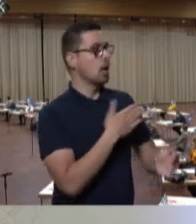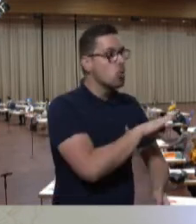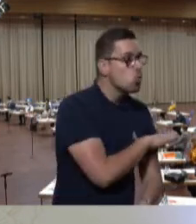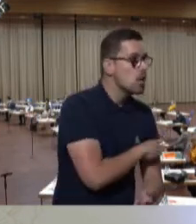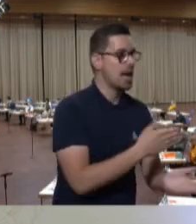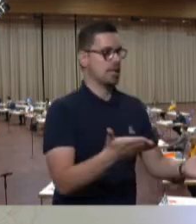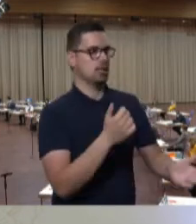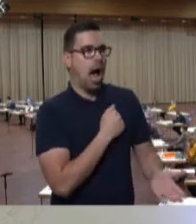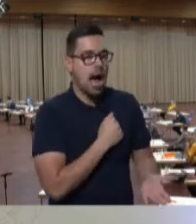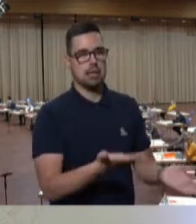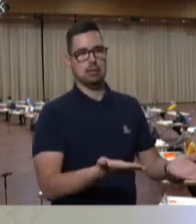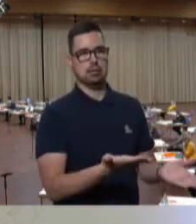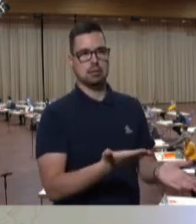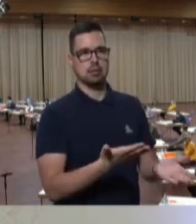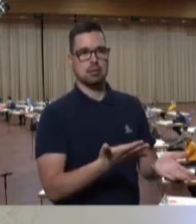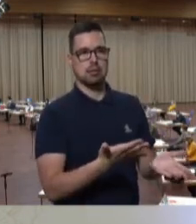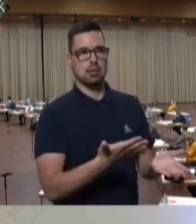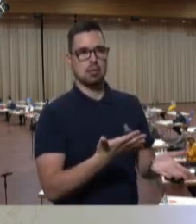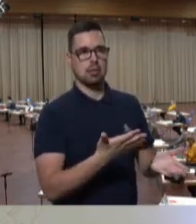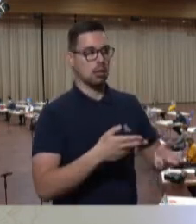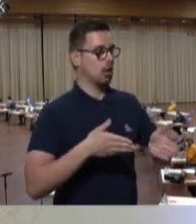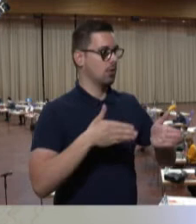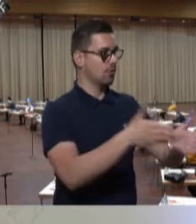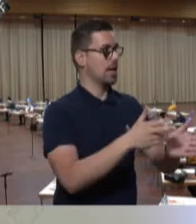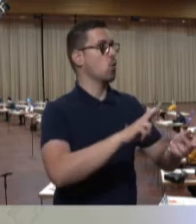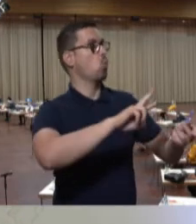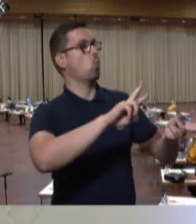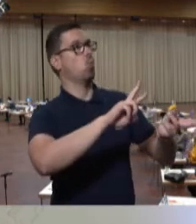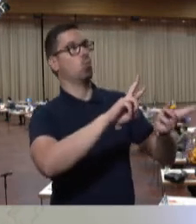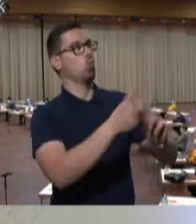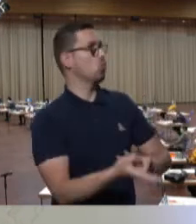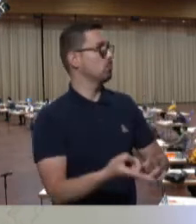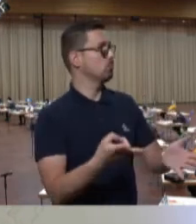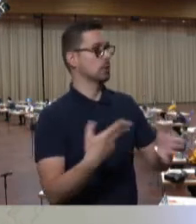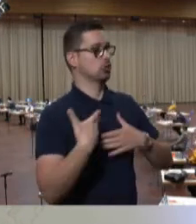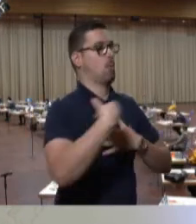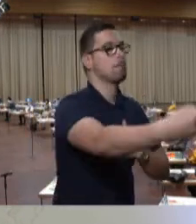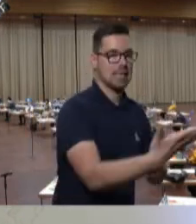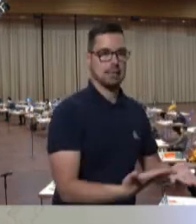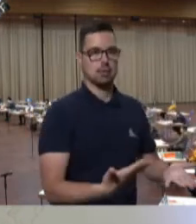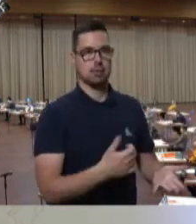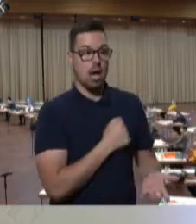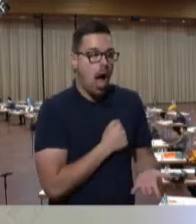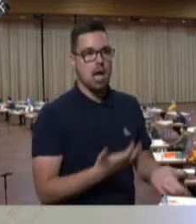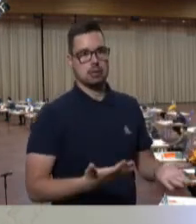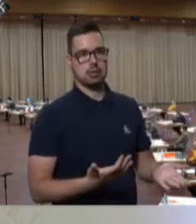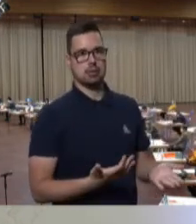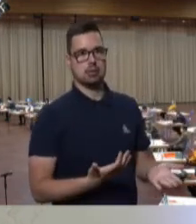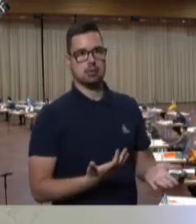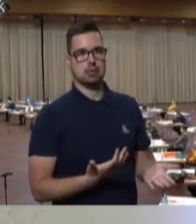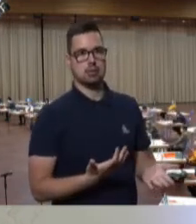und Kollegen Angst haben müssten, auf dem Weg der Umwälzung nicht mehr mitgenommen zu werden, ja, links liegen gelassen zu